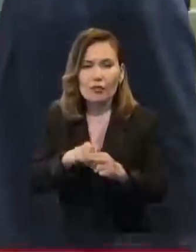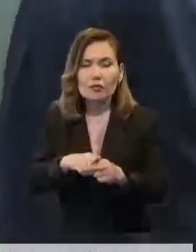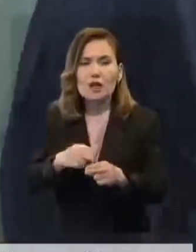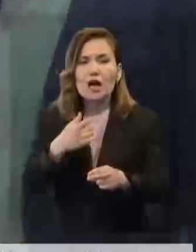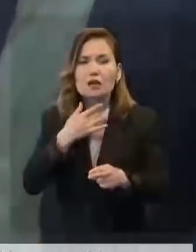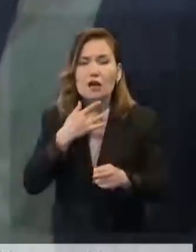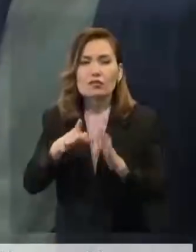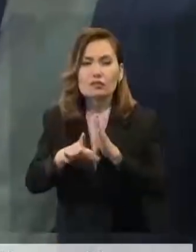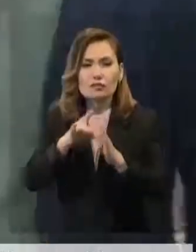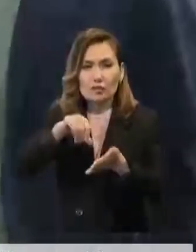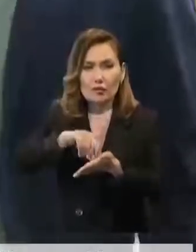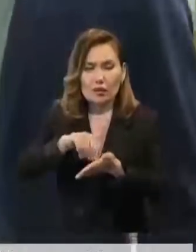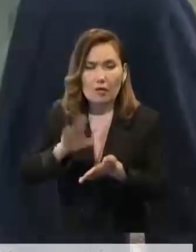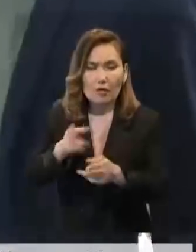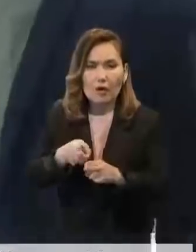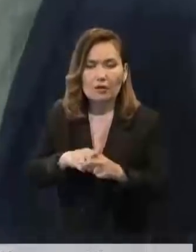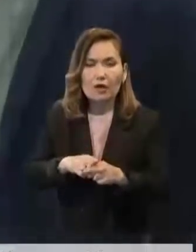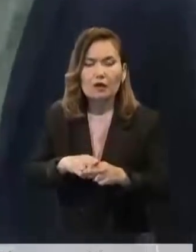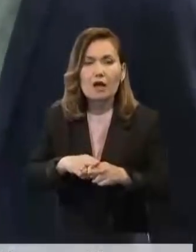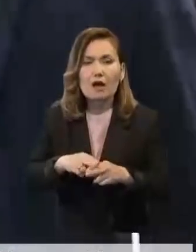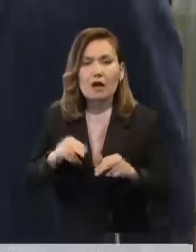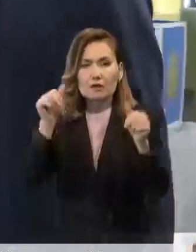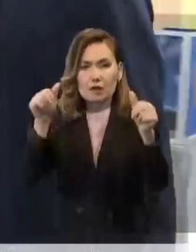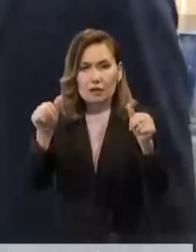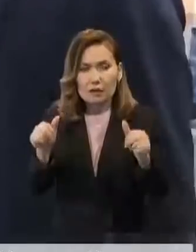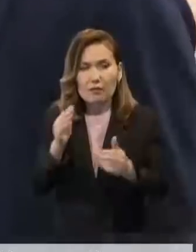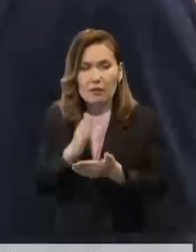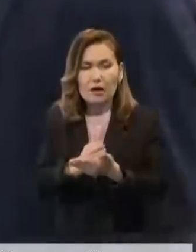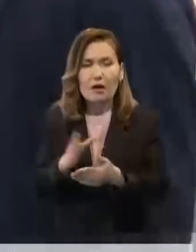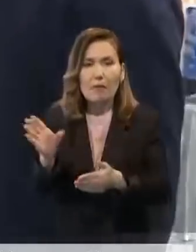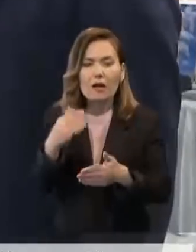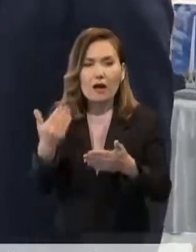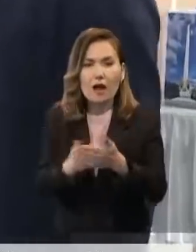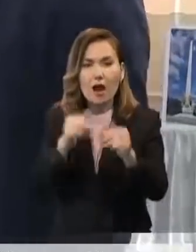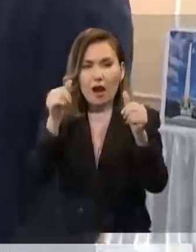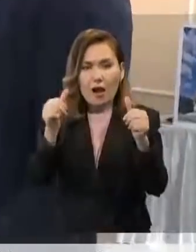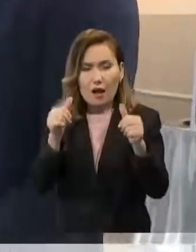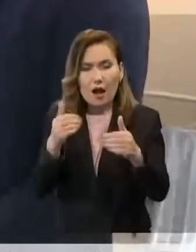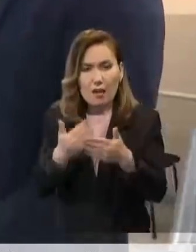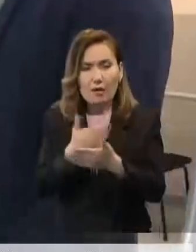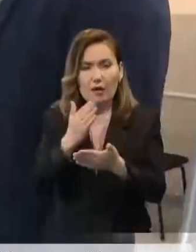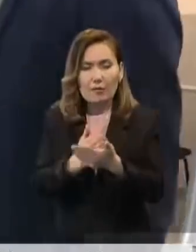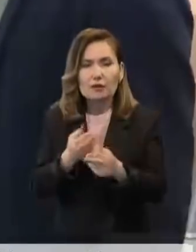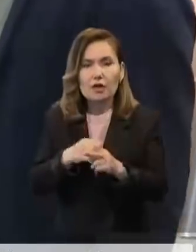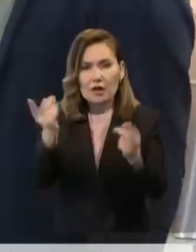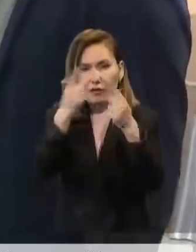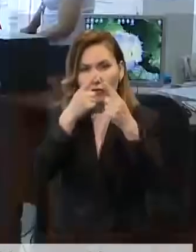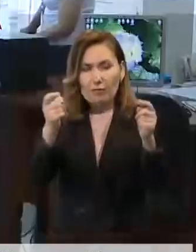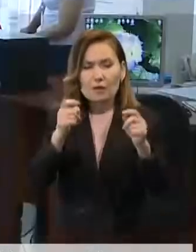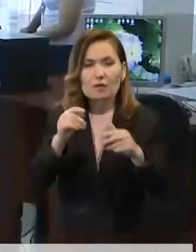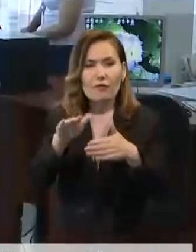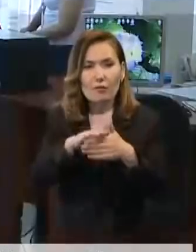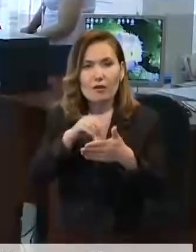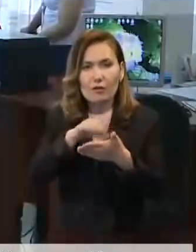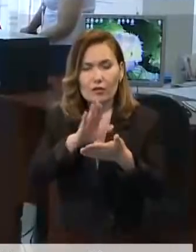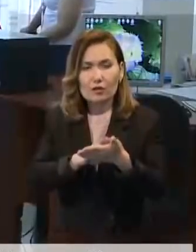беру кабинкалар. Мына жерде бізде тақтамыз, бұрышымыз бар. Бүкіл осы жерде ақпараттарымыз бар. Біздің үміткерлеріміздің тізімдері тұр.